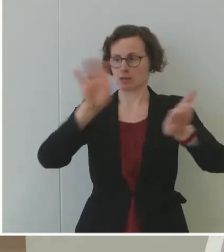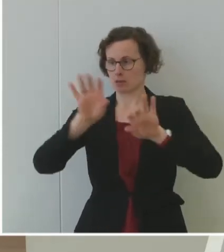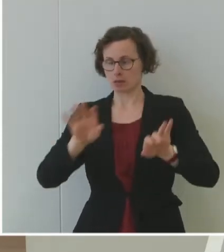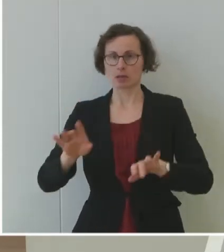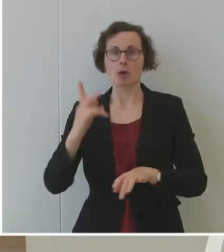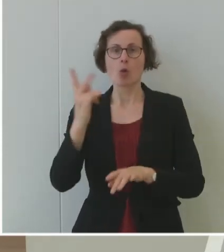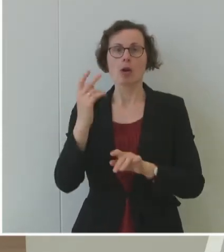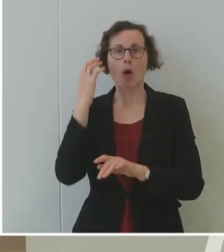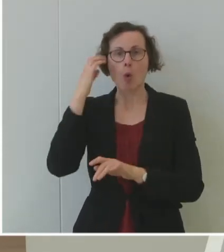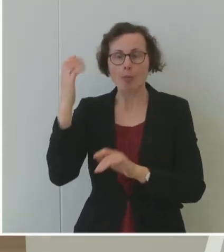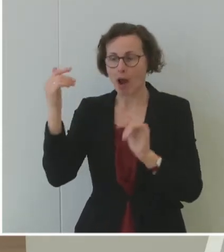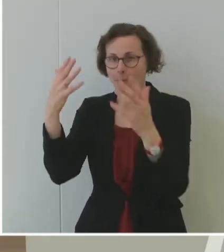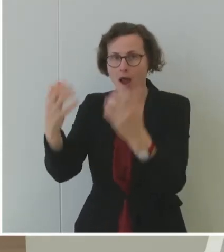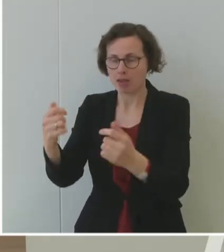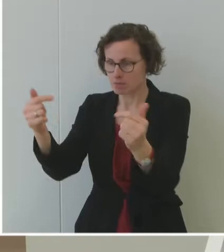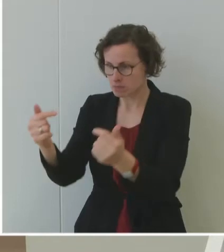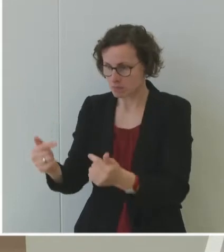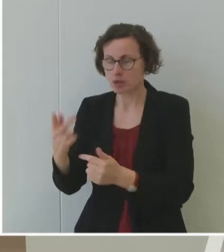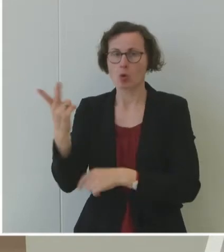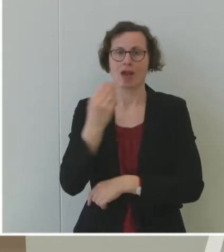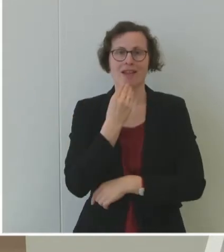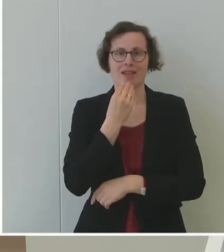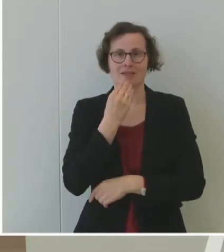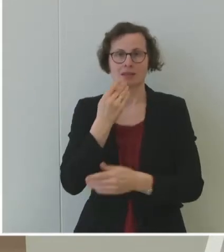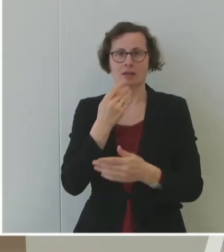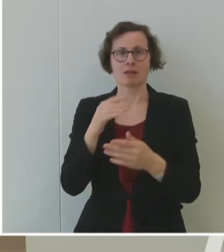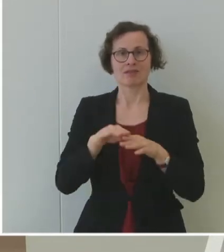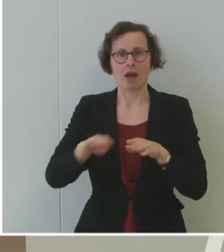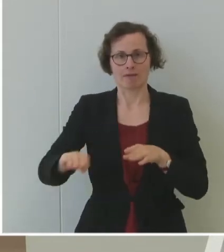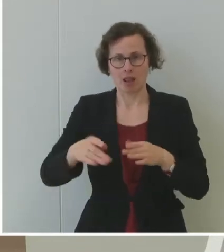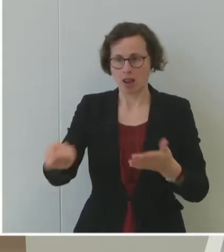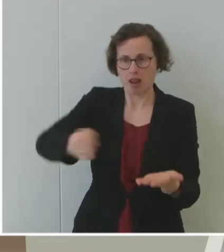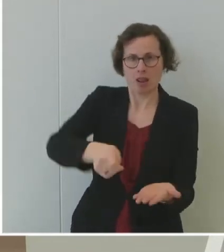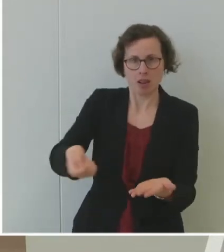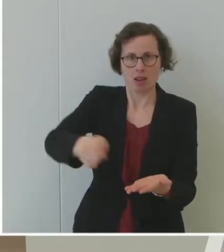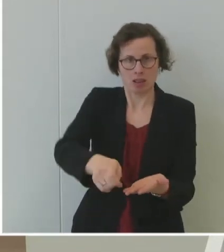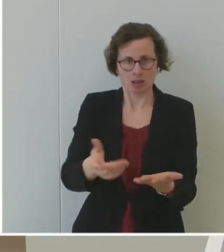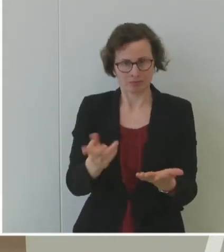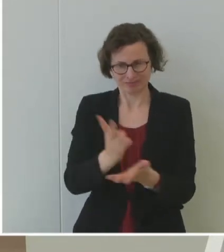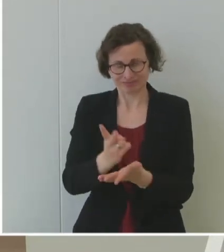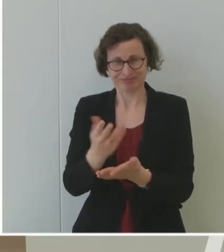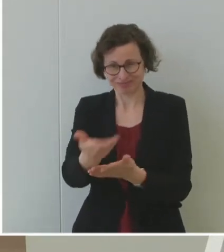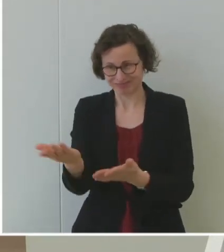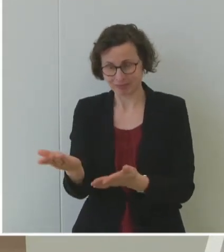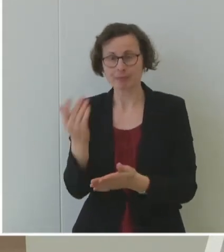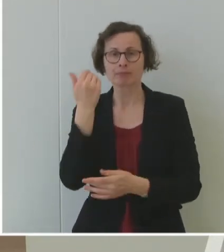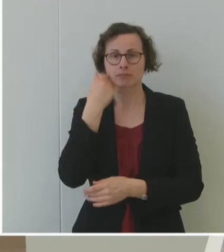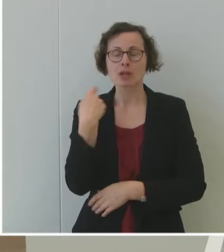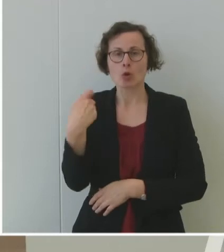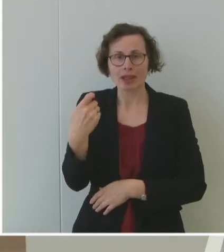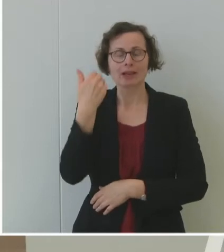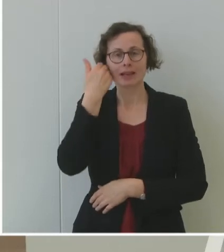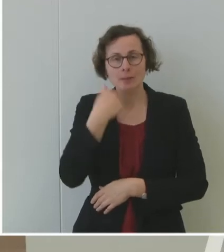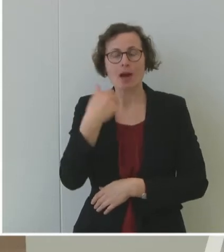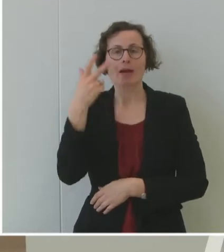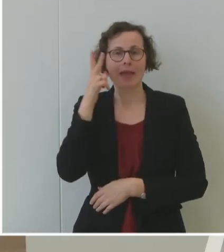Heim versorgen oder die Essensausgaben an der Tafel weiter aufrechterhalten. Und liebe Kolleginnen und Kollegen, lieber Herr Stohn, da